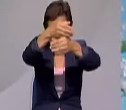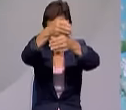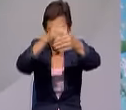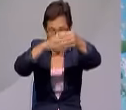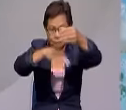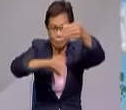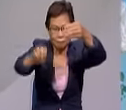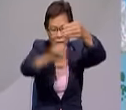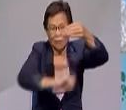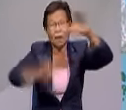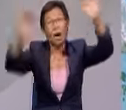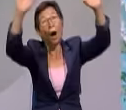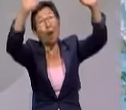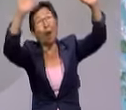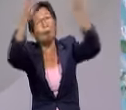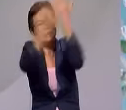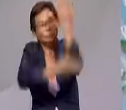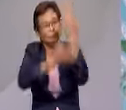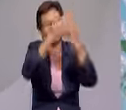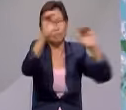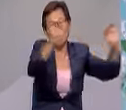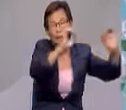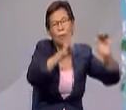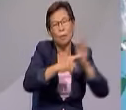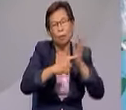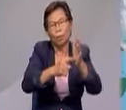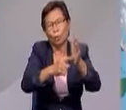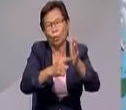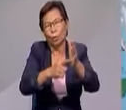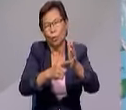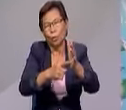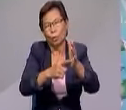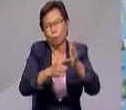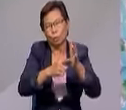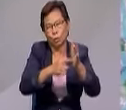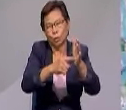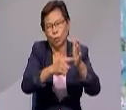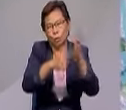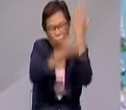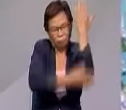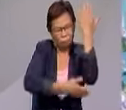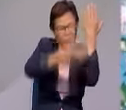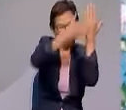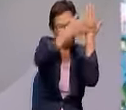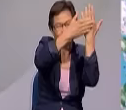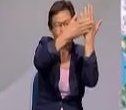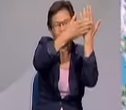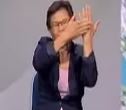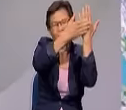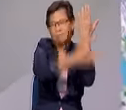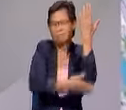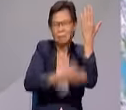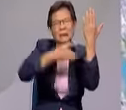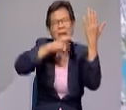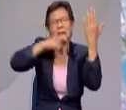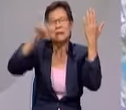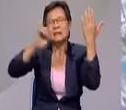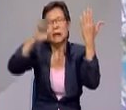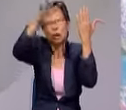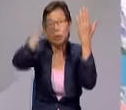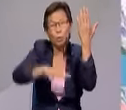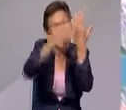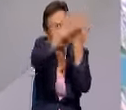tiada letupan awan di semenanjung Malaysia, menunjukkan keadaan semenanjung dalam keadaan yang agak kering, tiada